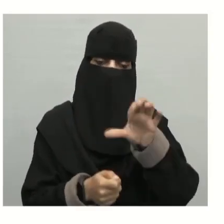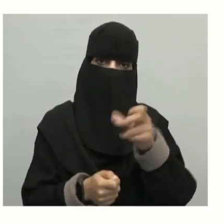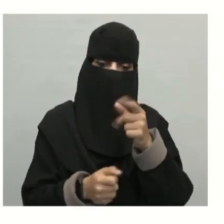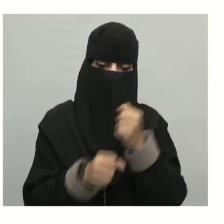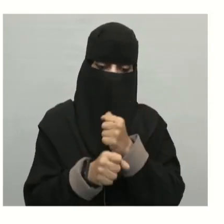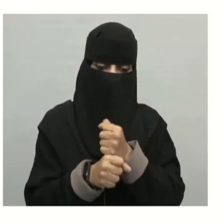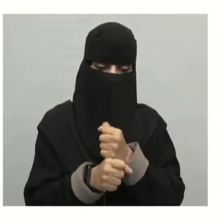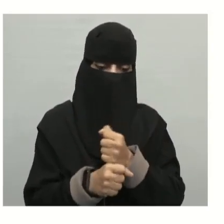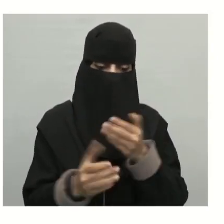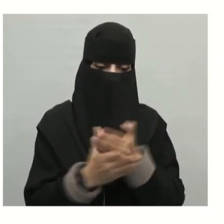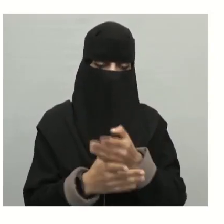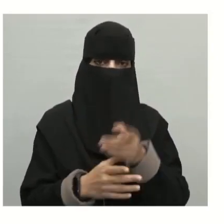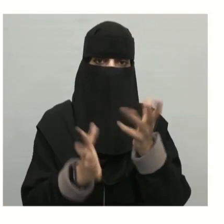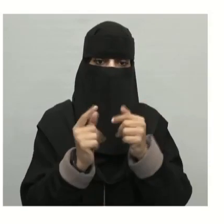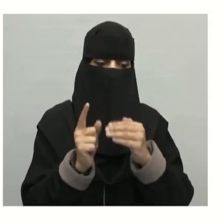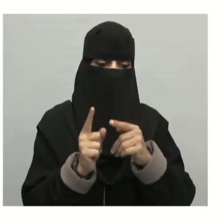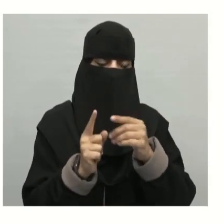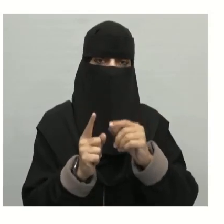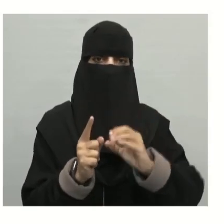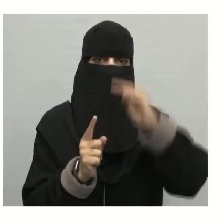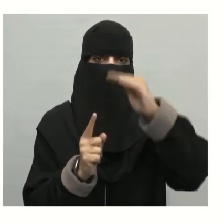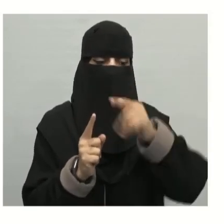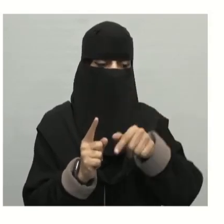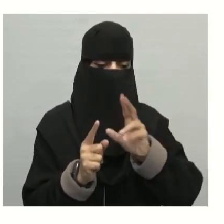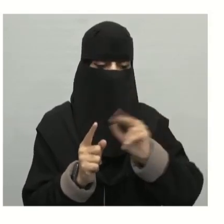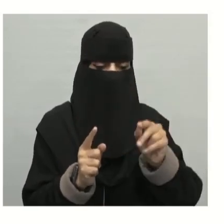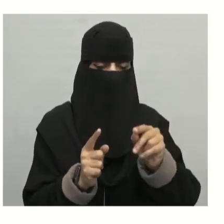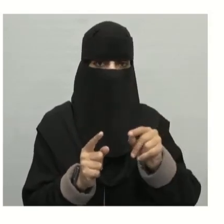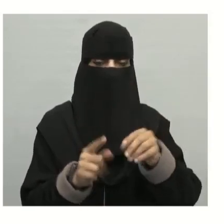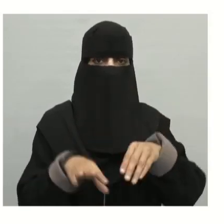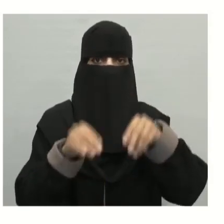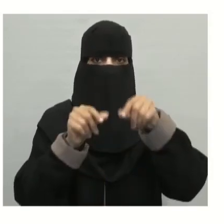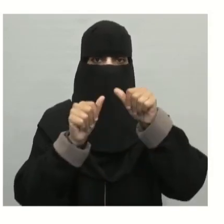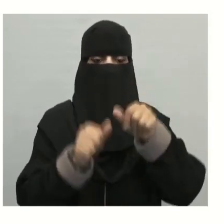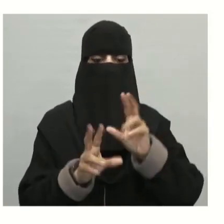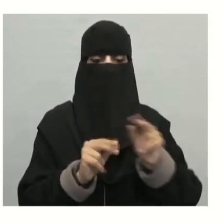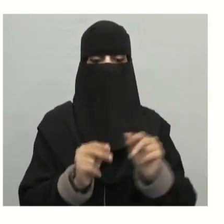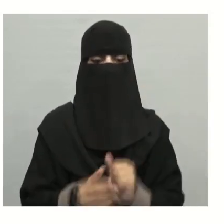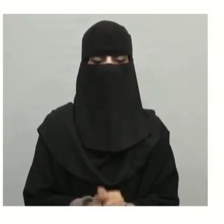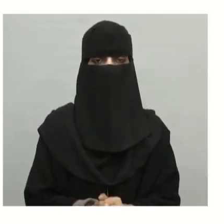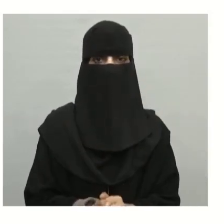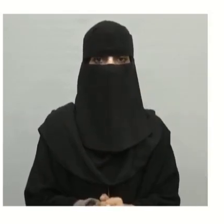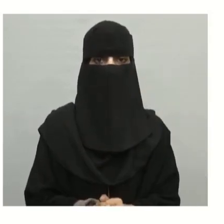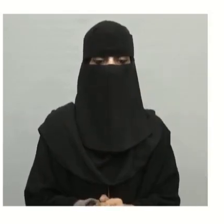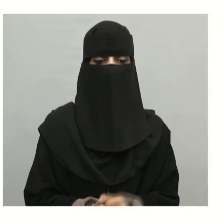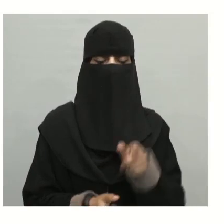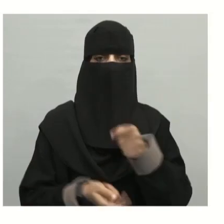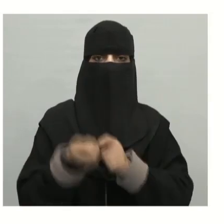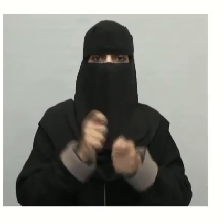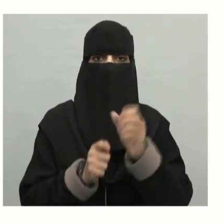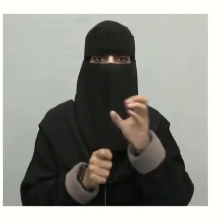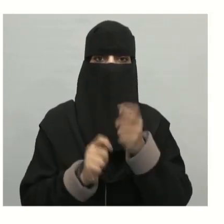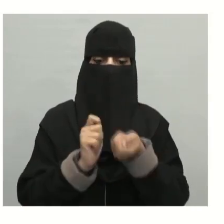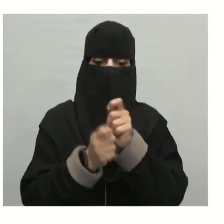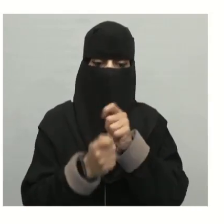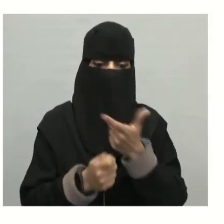بفعل عمليات تحدث في درجه حراره مرتفعه كما في الصهير الصخري كيف تتكون الصخور